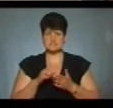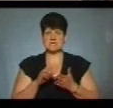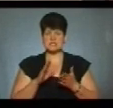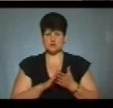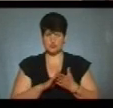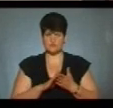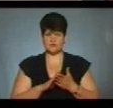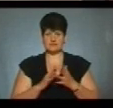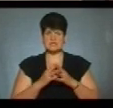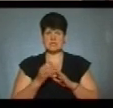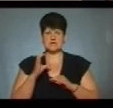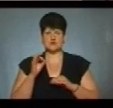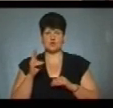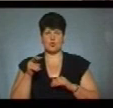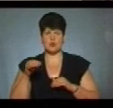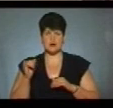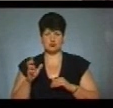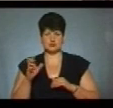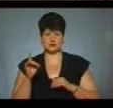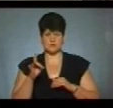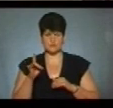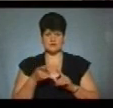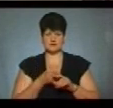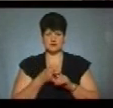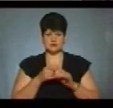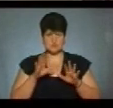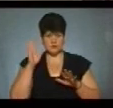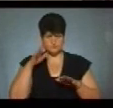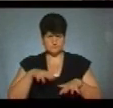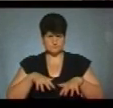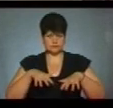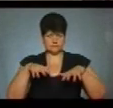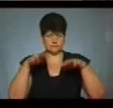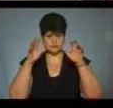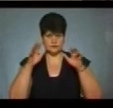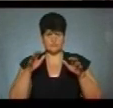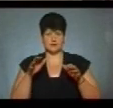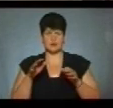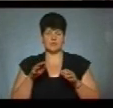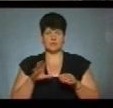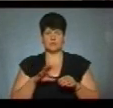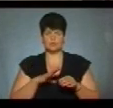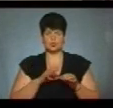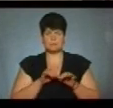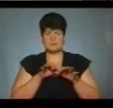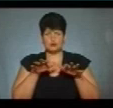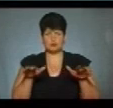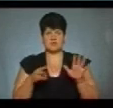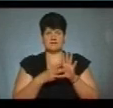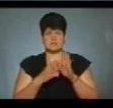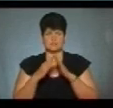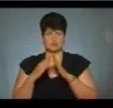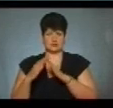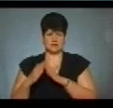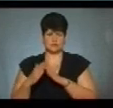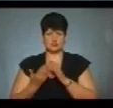зареєстровано в селі Соколів Бучицького району внаслідок різкого підняття рівня води в місцевому потічку відбулось підтоплення 8 будівель